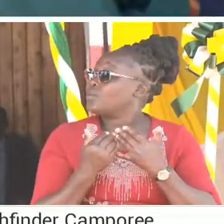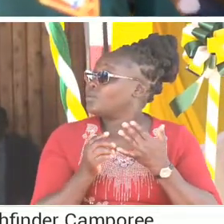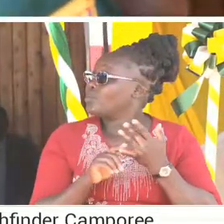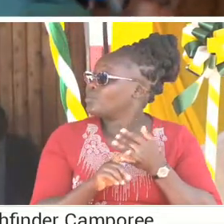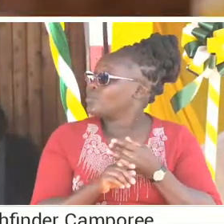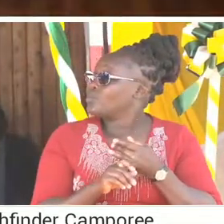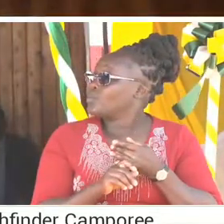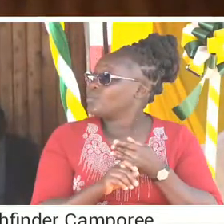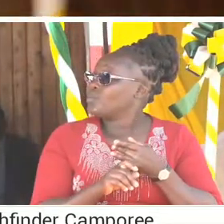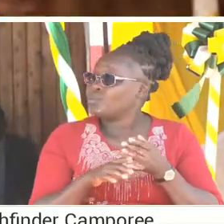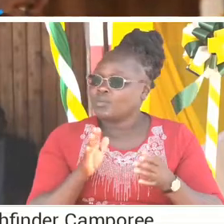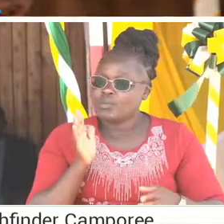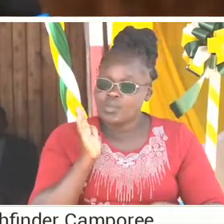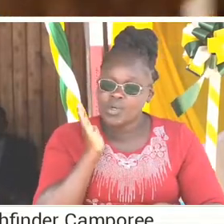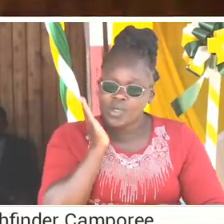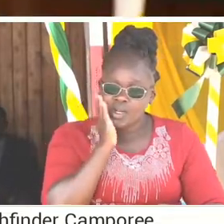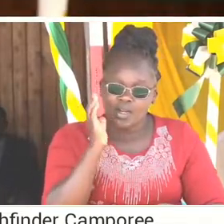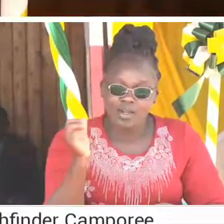kogo wetu